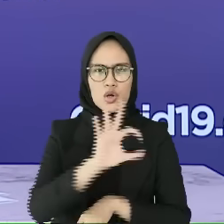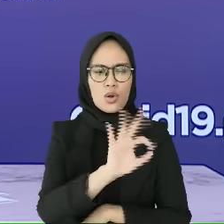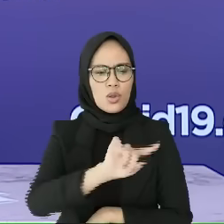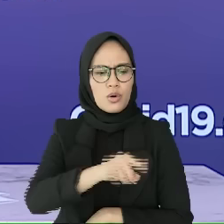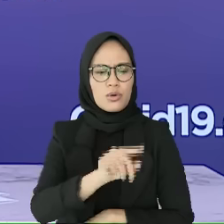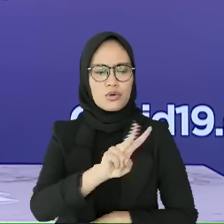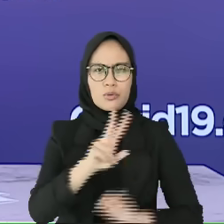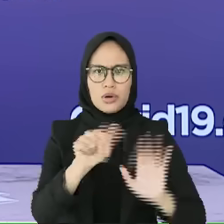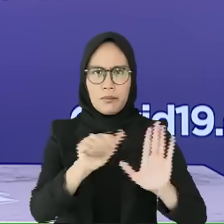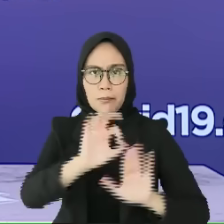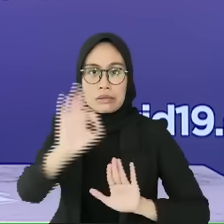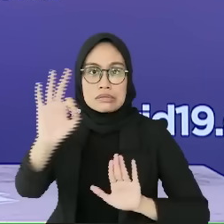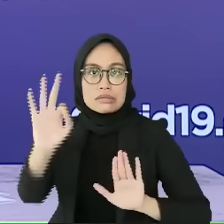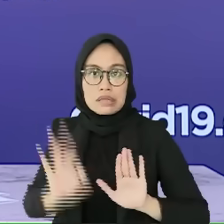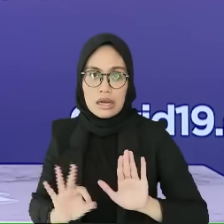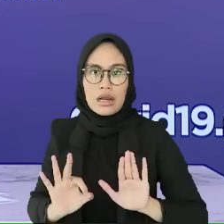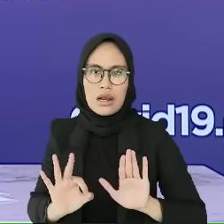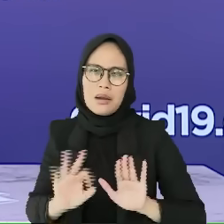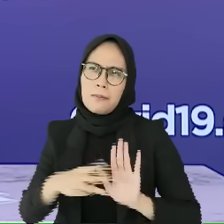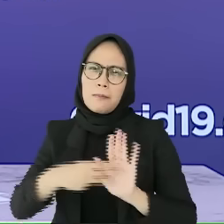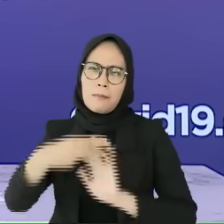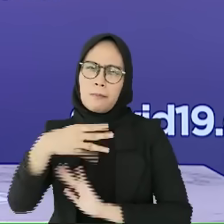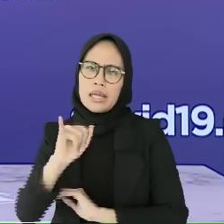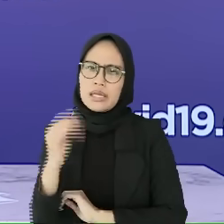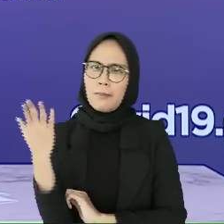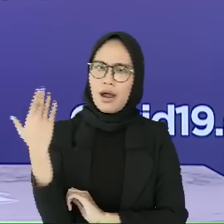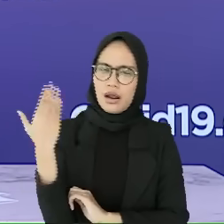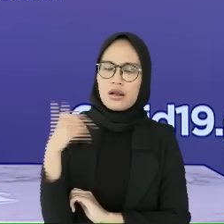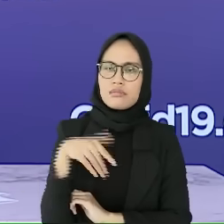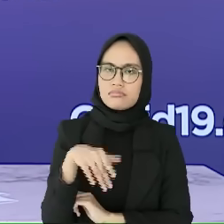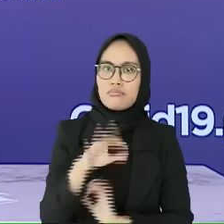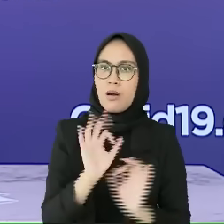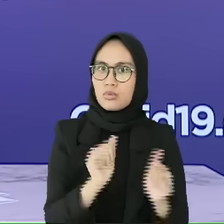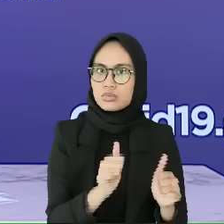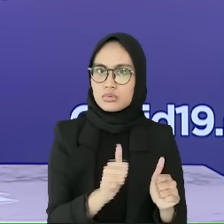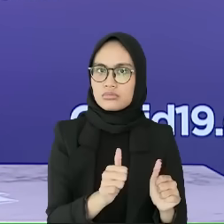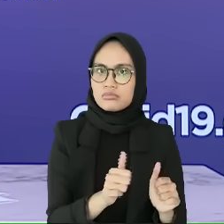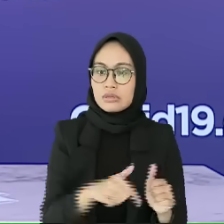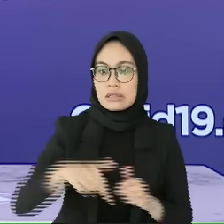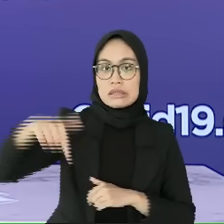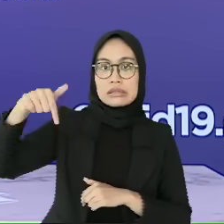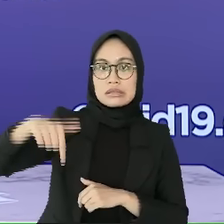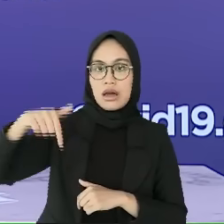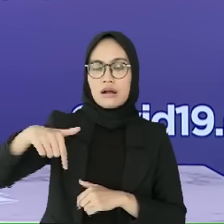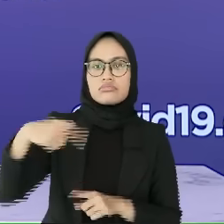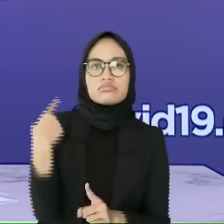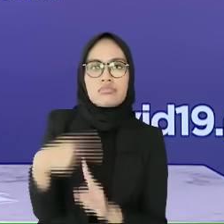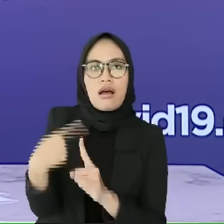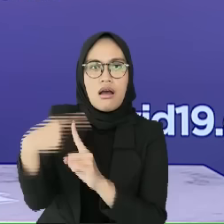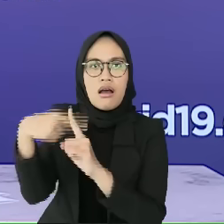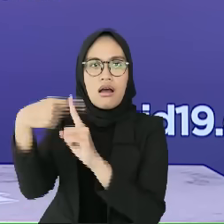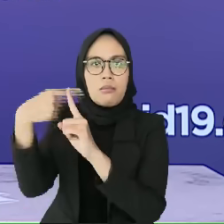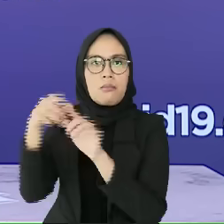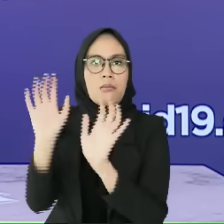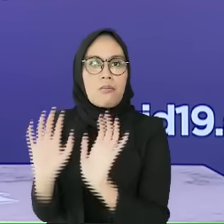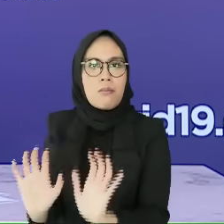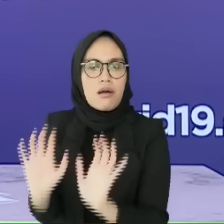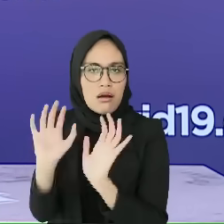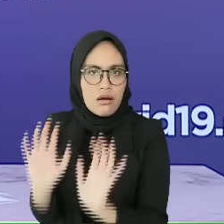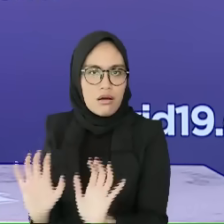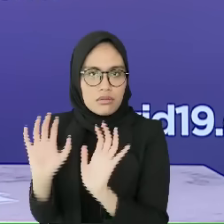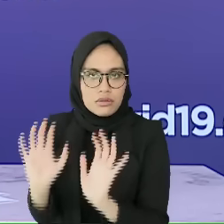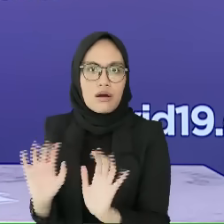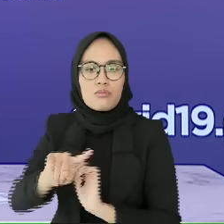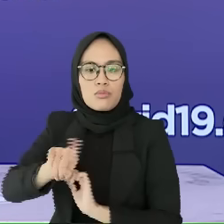0,26% pada tanggal 24 Mei lalu, kembali mengalami peningkatan hingga 30.000 kasus aktif per